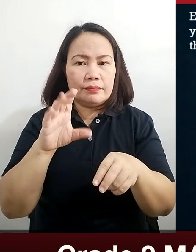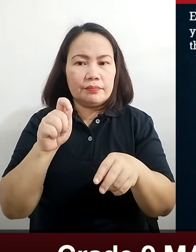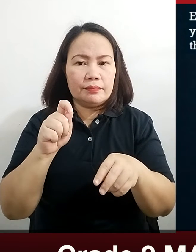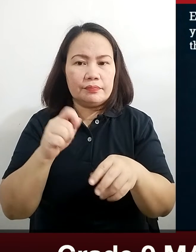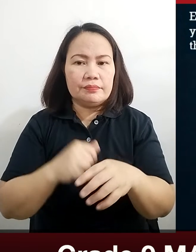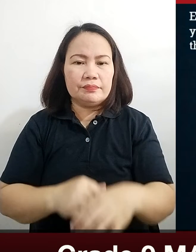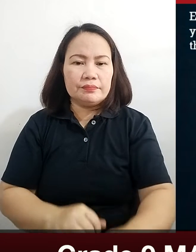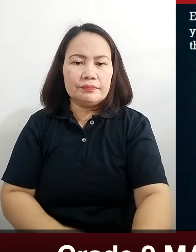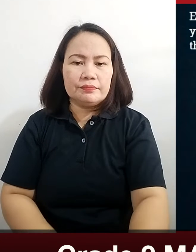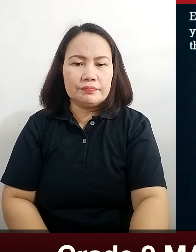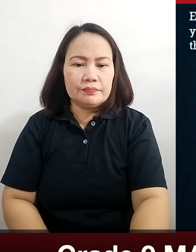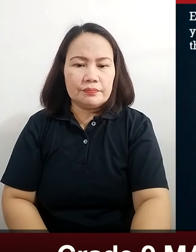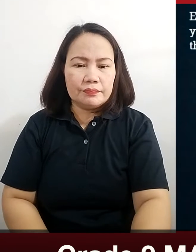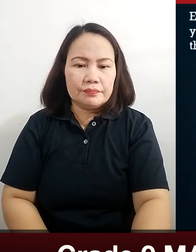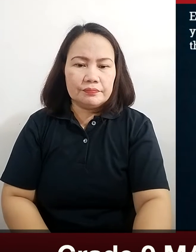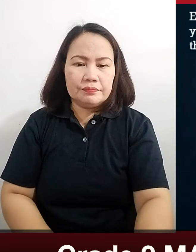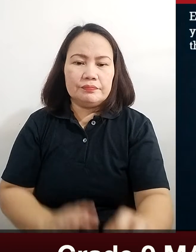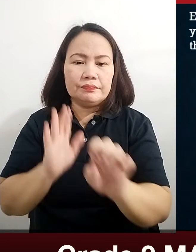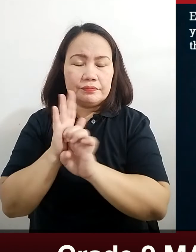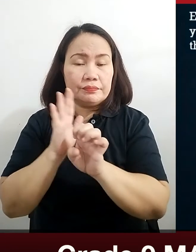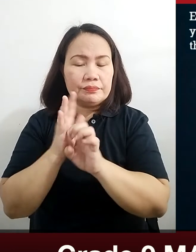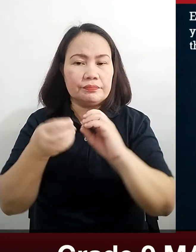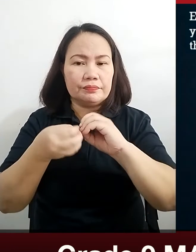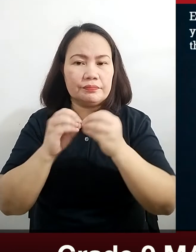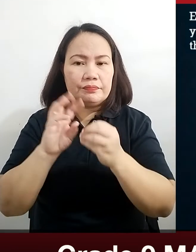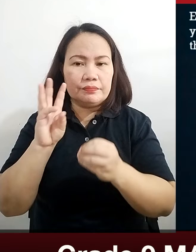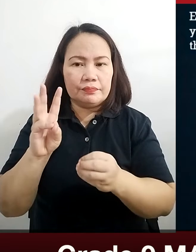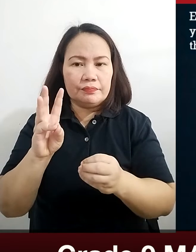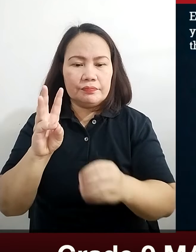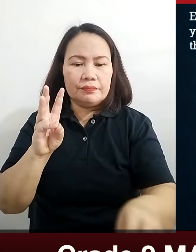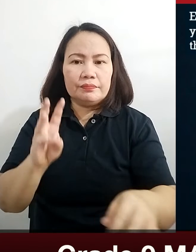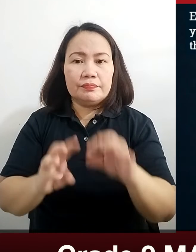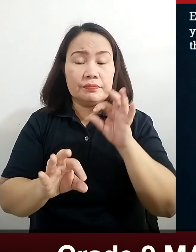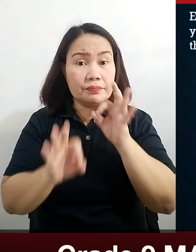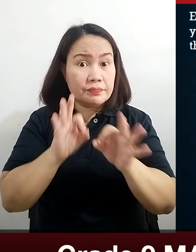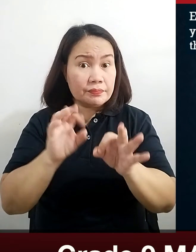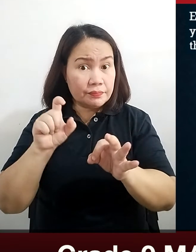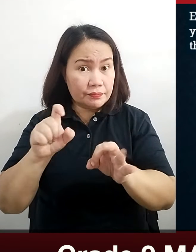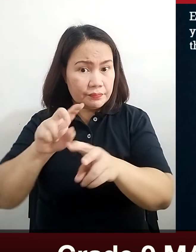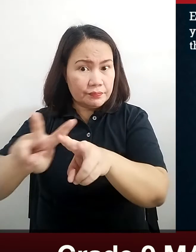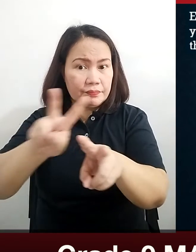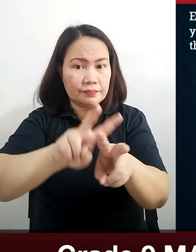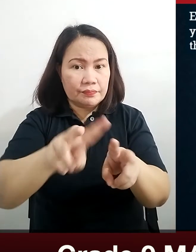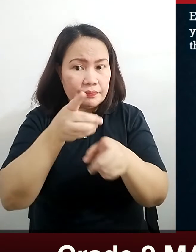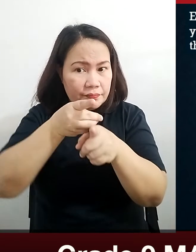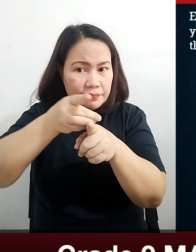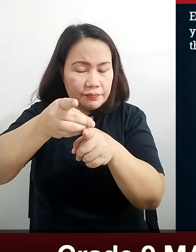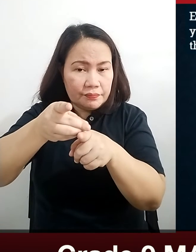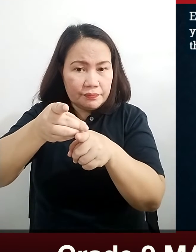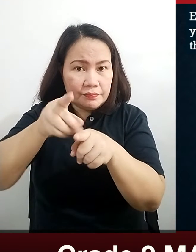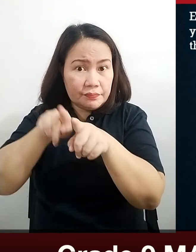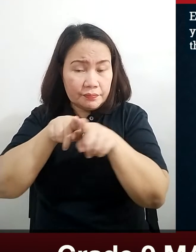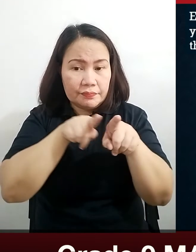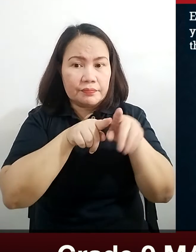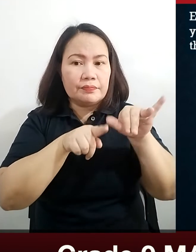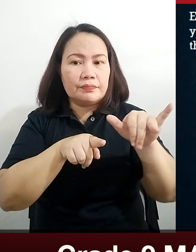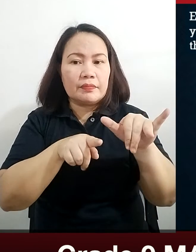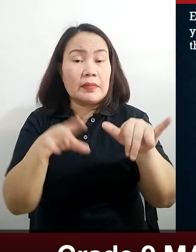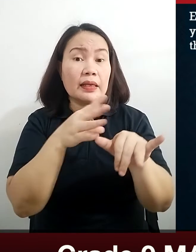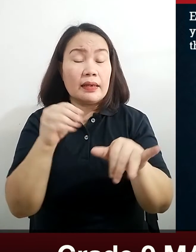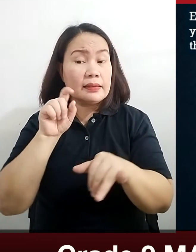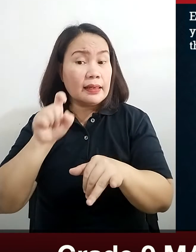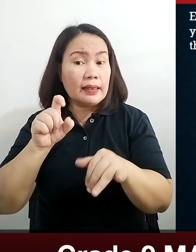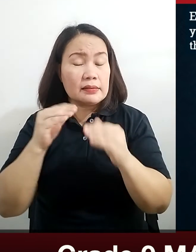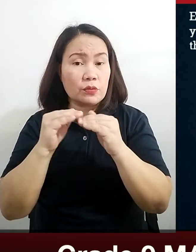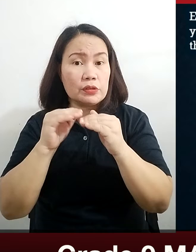Okay, for example number 6, if x varies directly as y, and x is equal to 35,